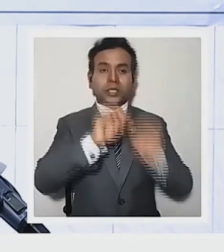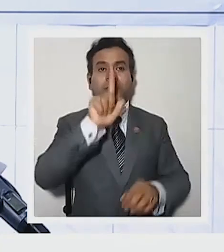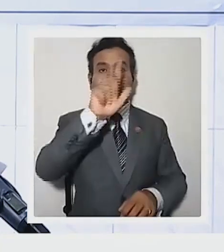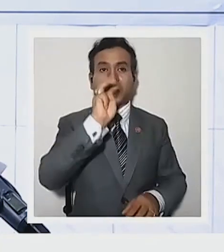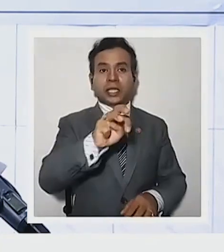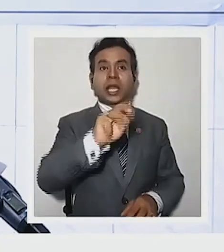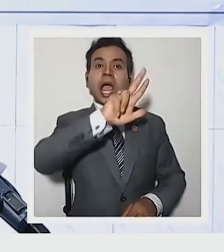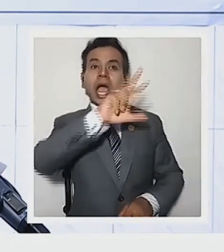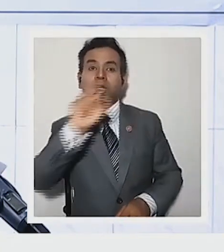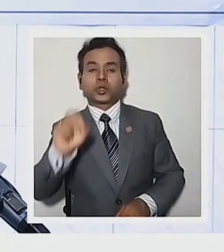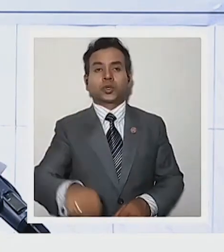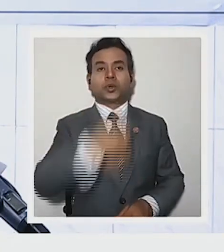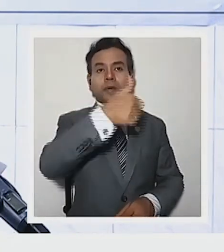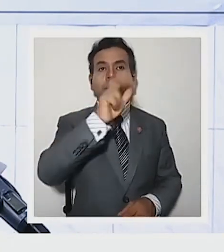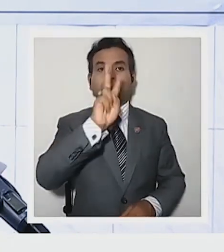কালেকশন হয়েছে